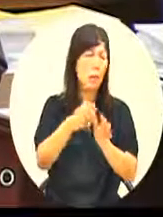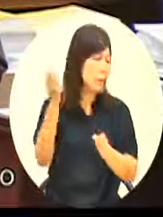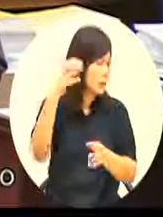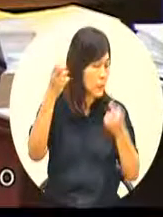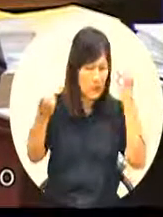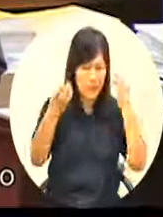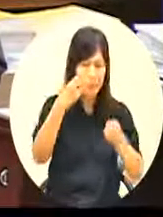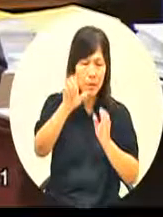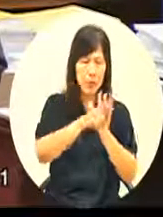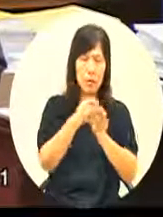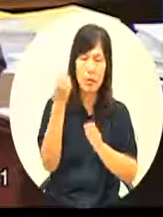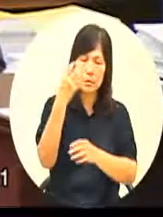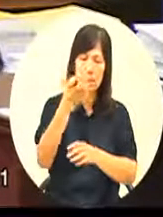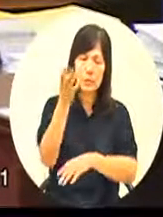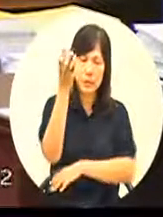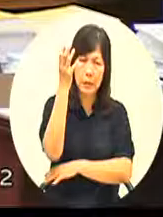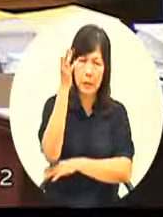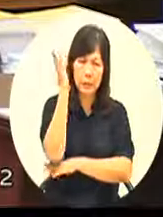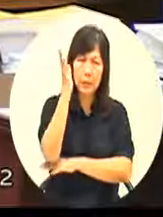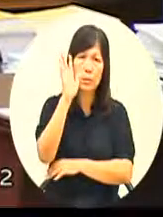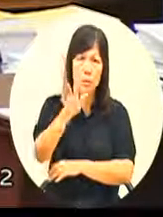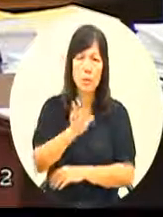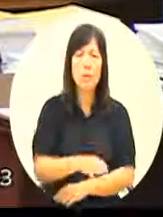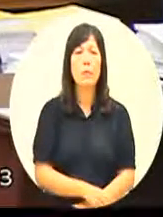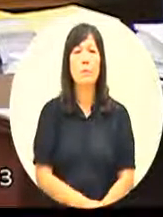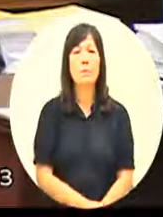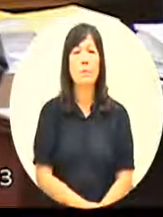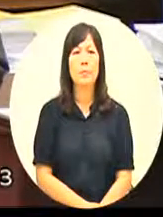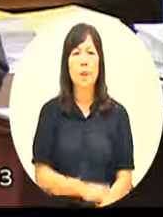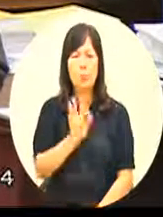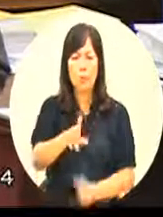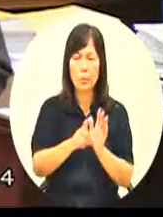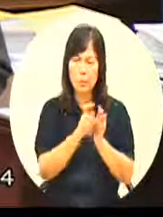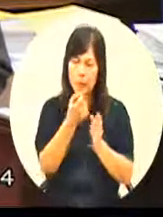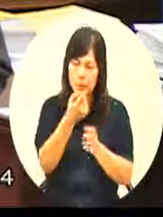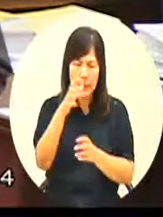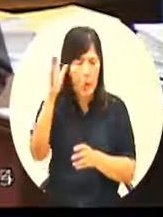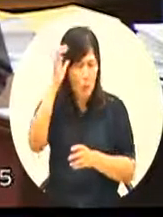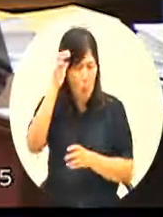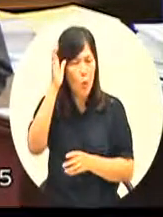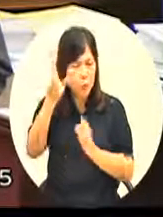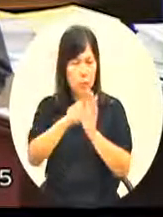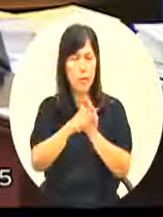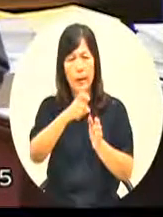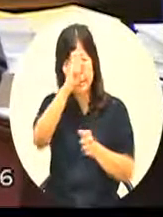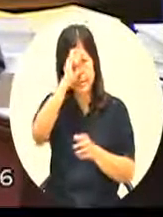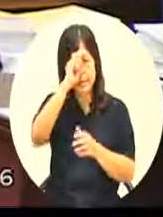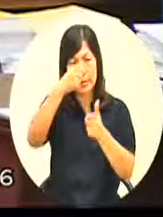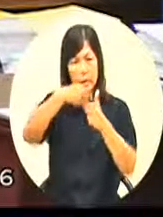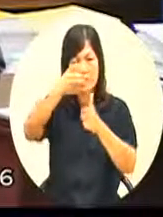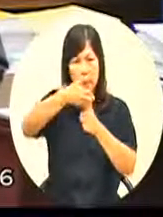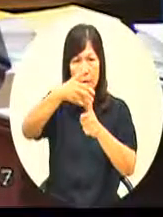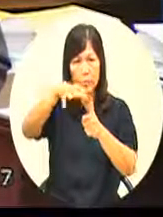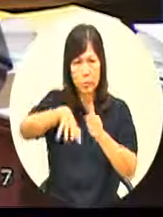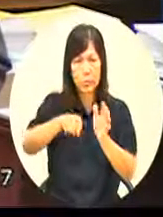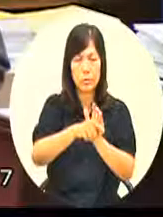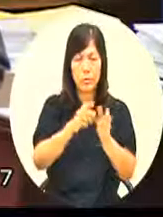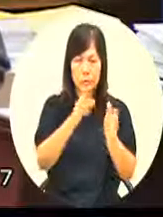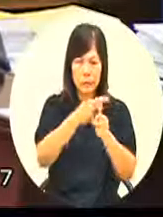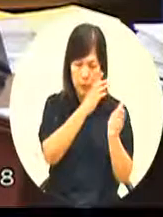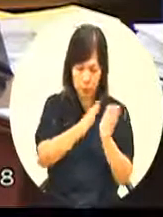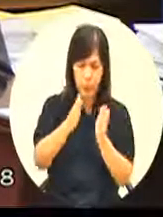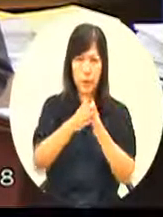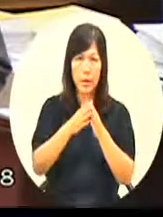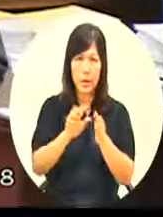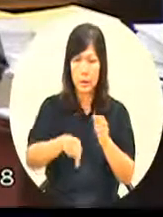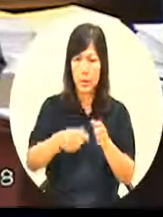新的政策，我们觉得是有一些期待，那也希望教育局这边可以做一些准备，像这个在上个